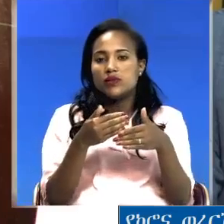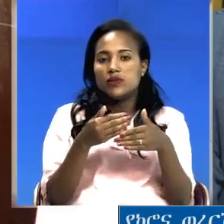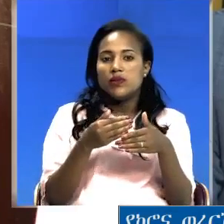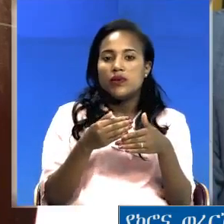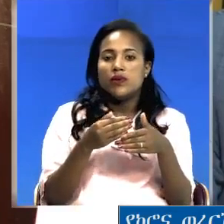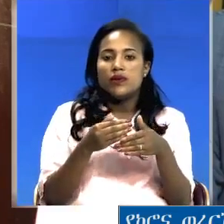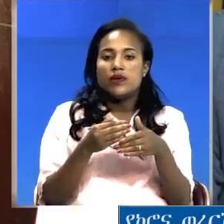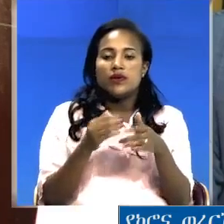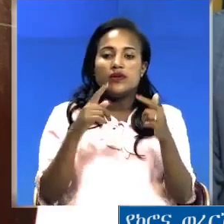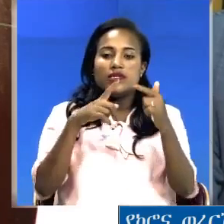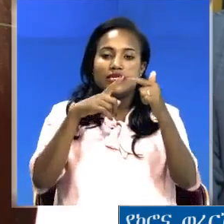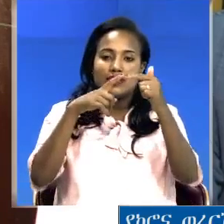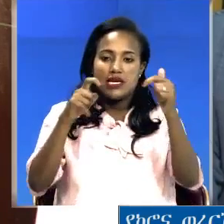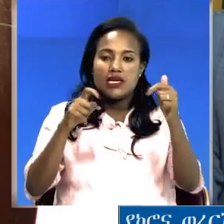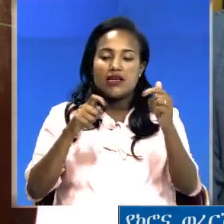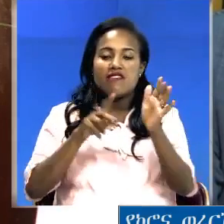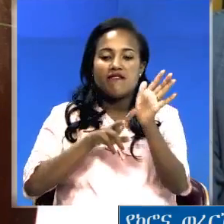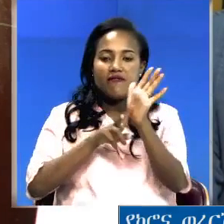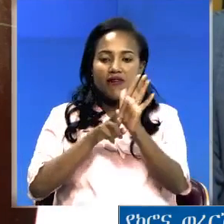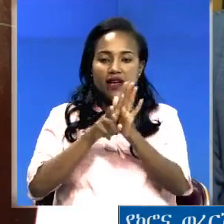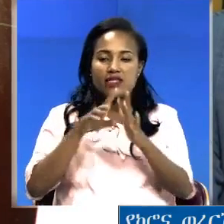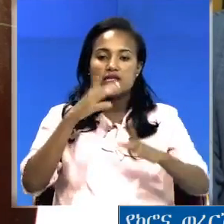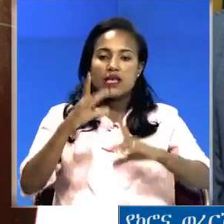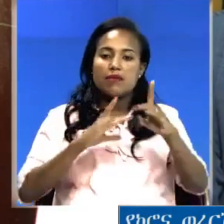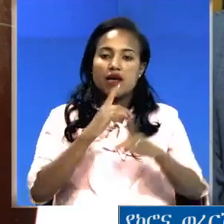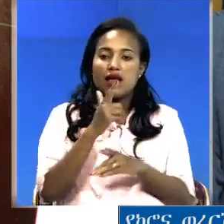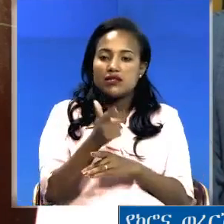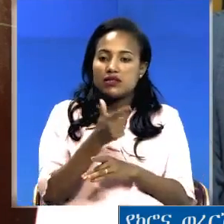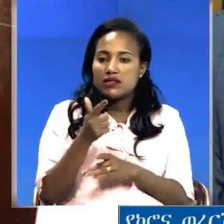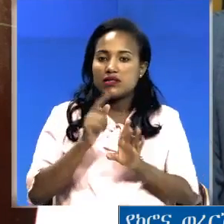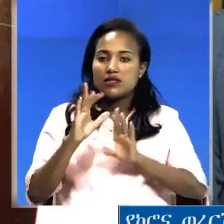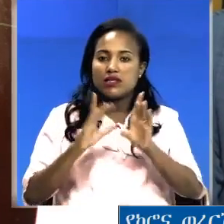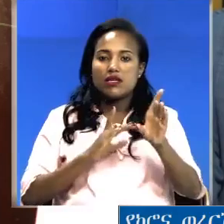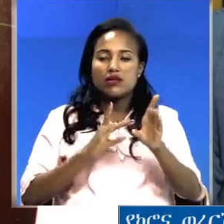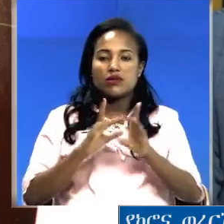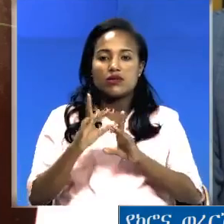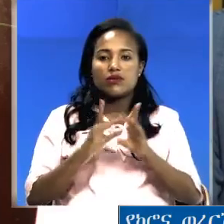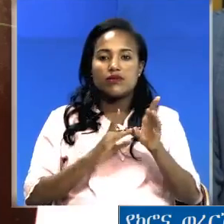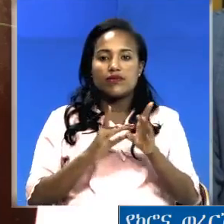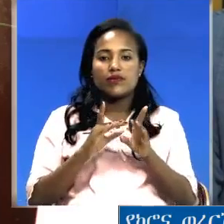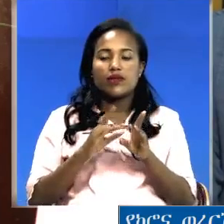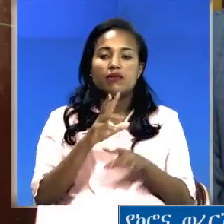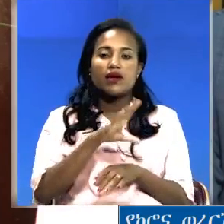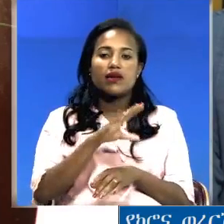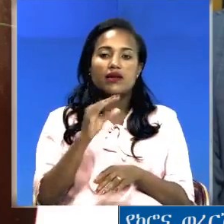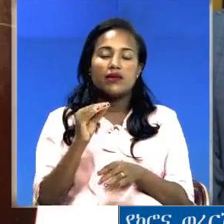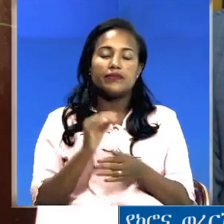የጸረ ቫይረስ ኬሚካል ርጭት እንዲደረግ የማድረግና ግቢውን